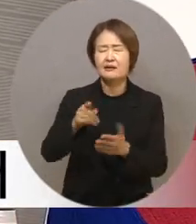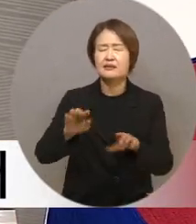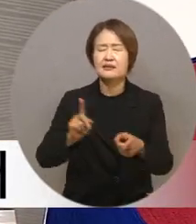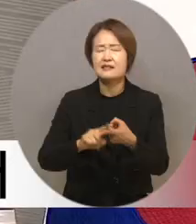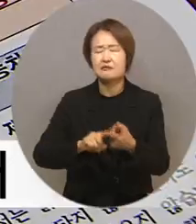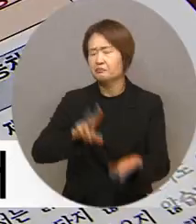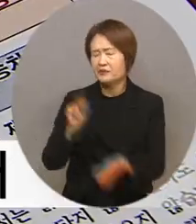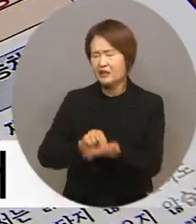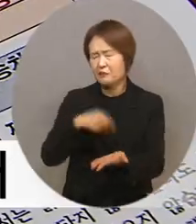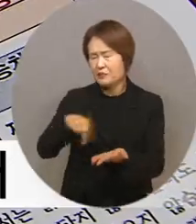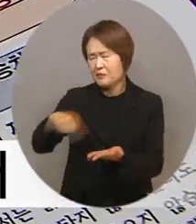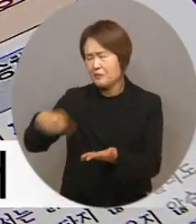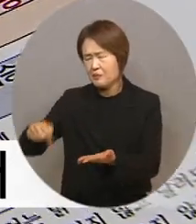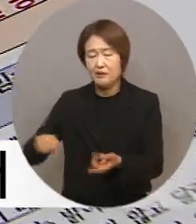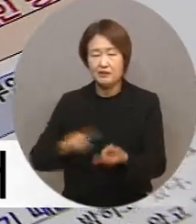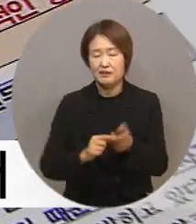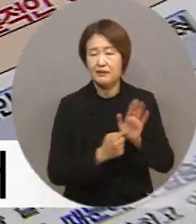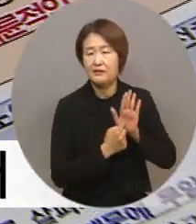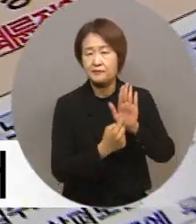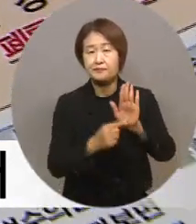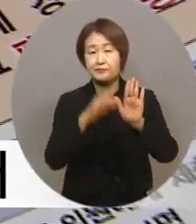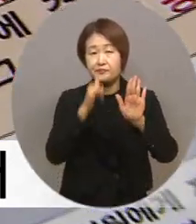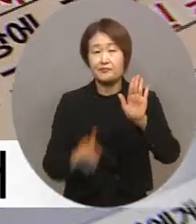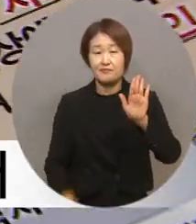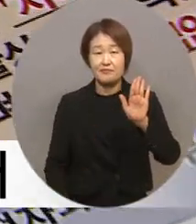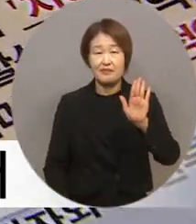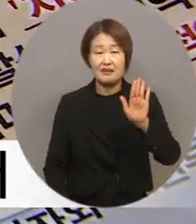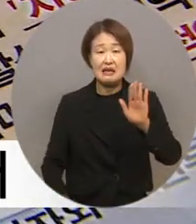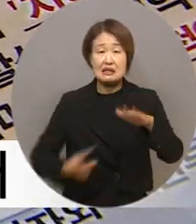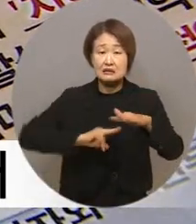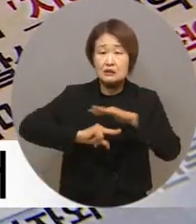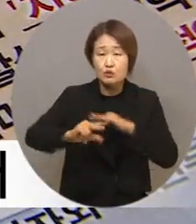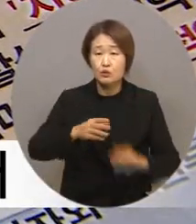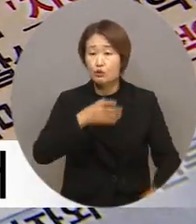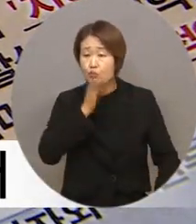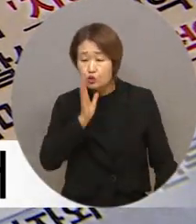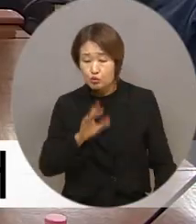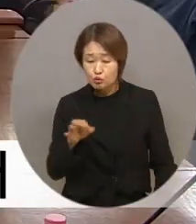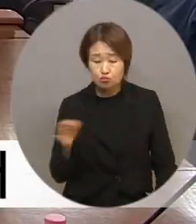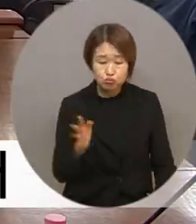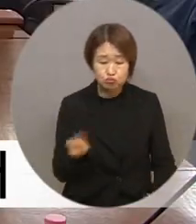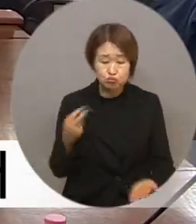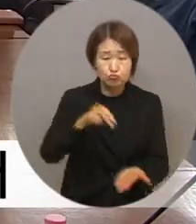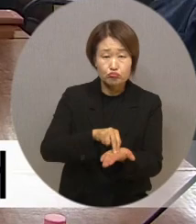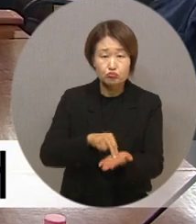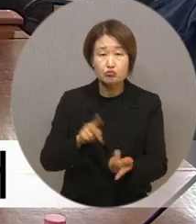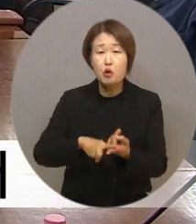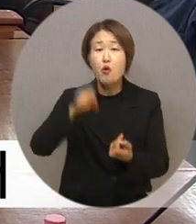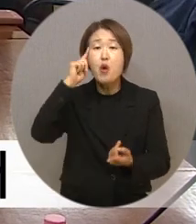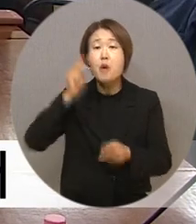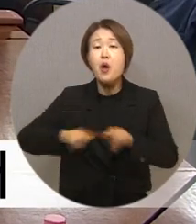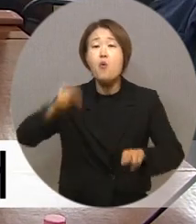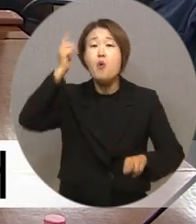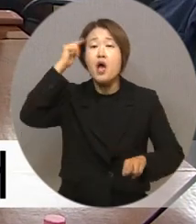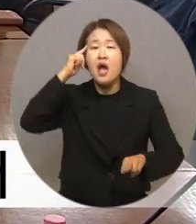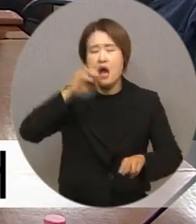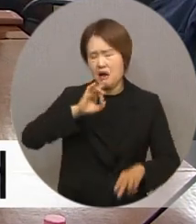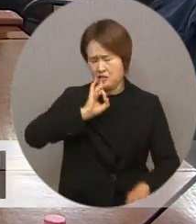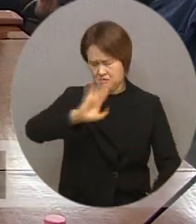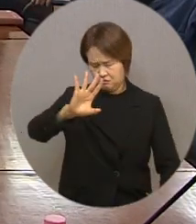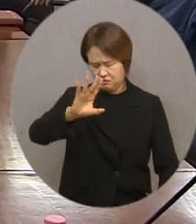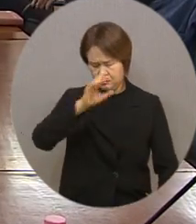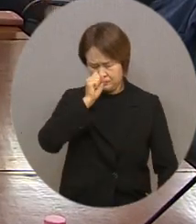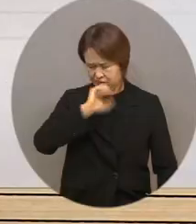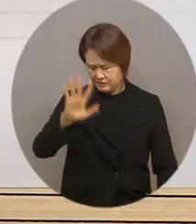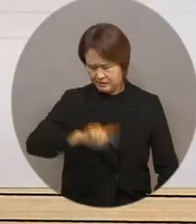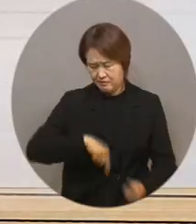열었습니다. 기자회견에서 대한노인회는 지하철 노인 무임 승차 폐지에 대해 강력하게 규탄하는 입장을